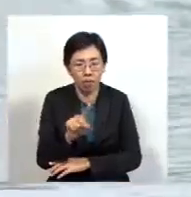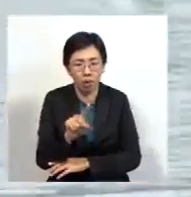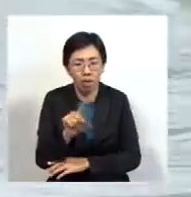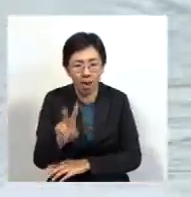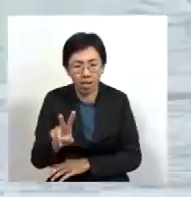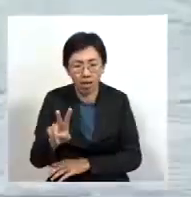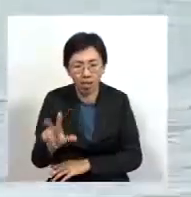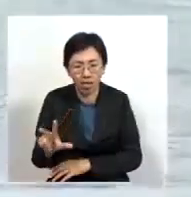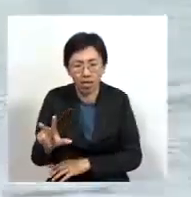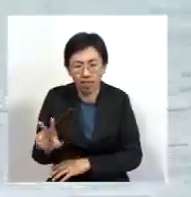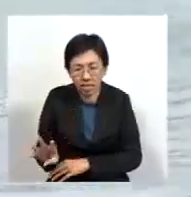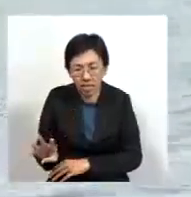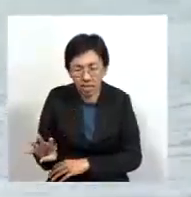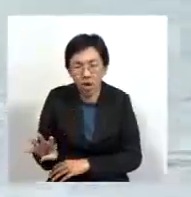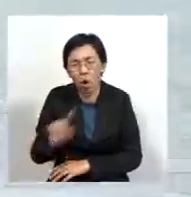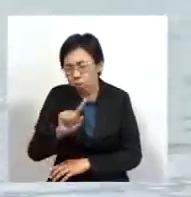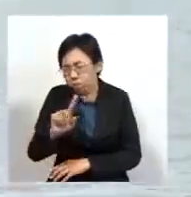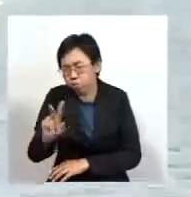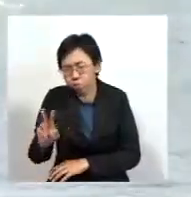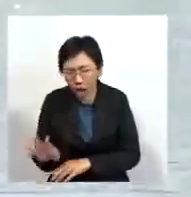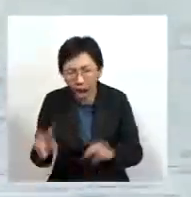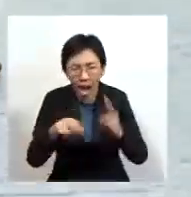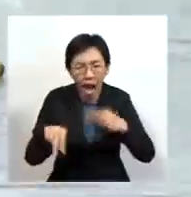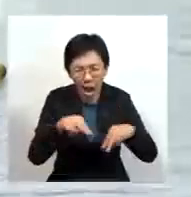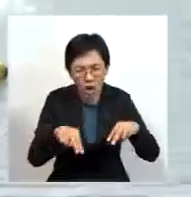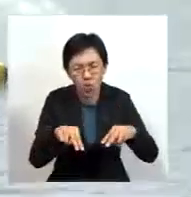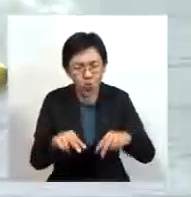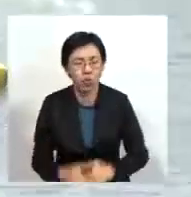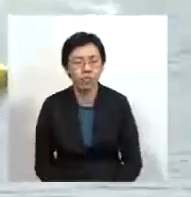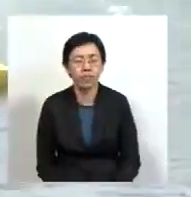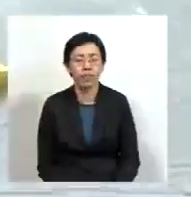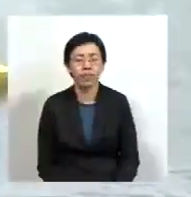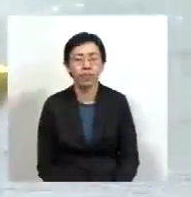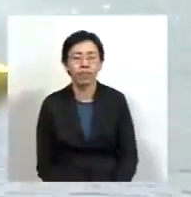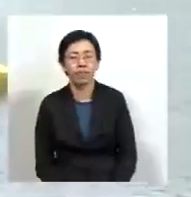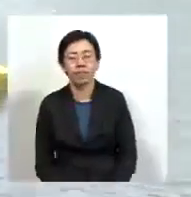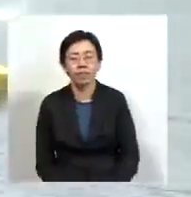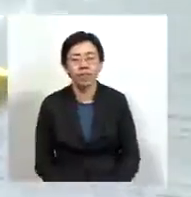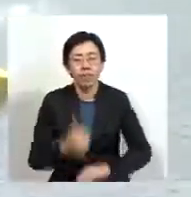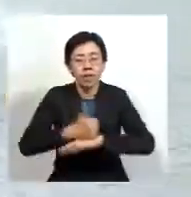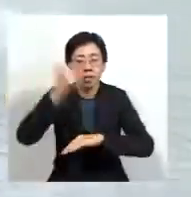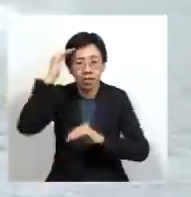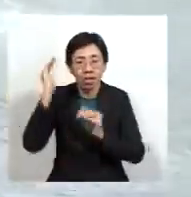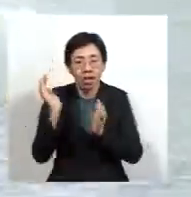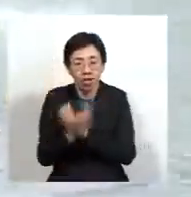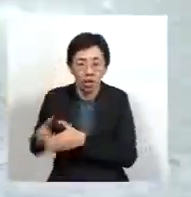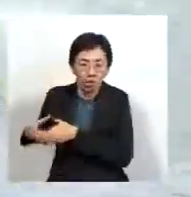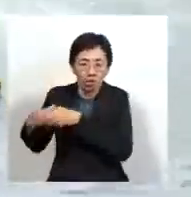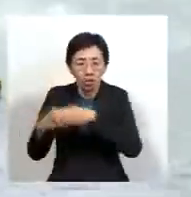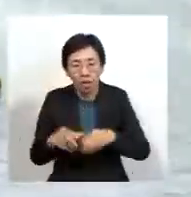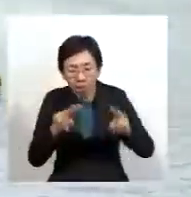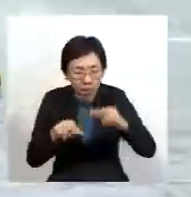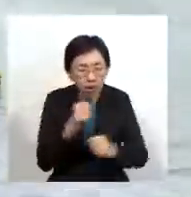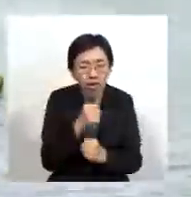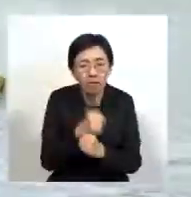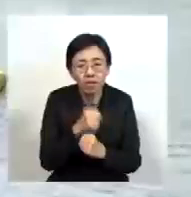งขณะนี้ก็ยังค้นหาของกลางอยู่ค่ะภายหลังที่ผู้บัญชาการตำรวจแห่งชาติได้ลงพื้นที่ติดตามการทำงานของเ